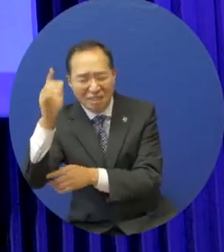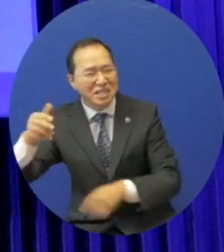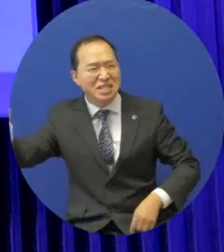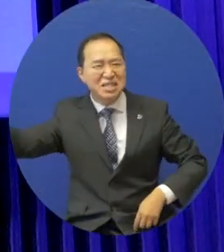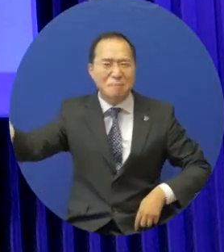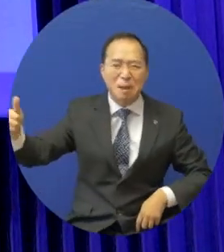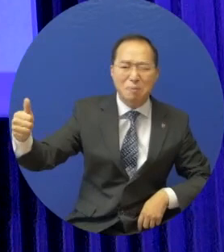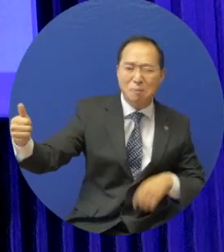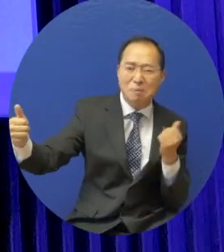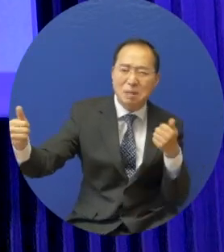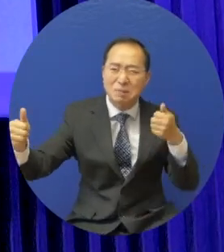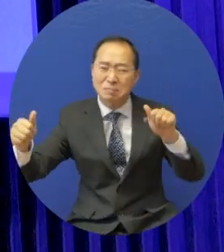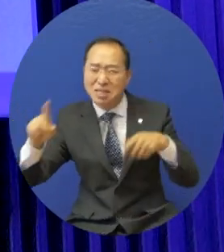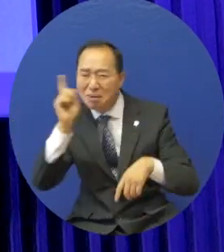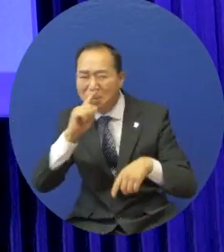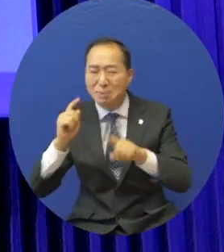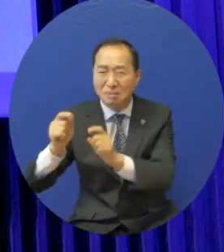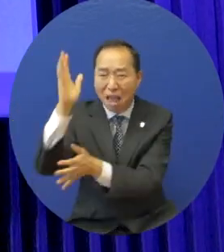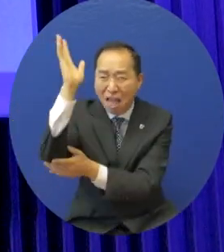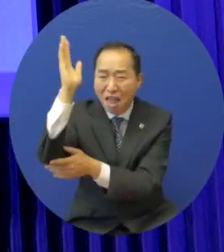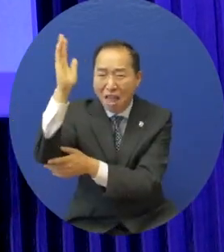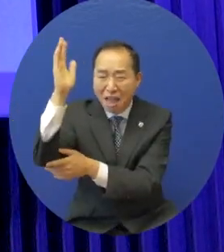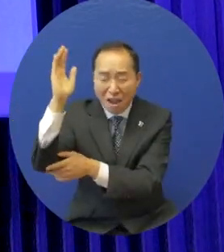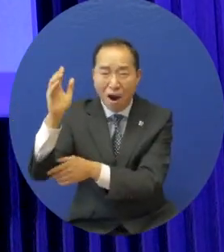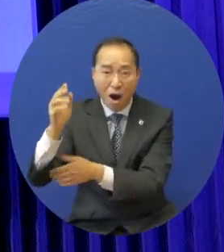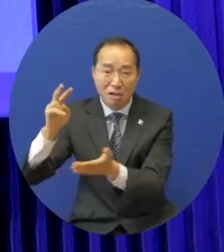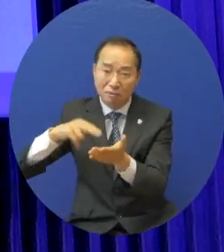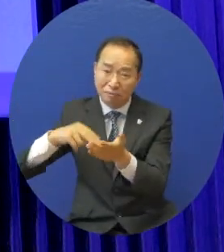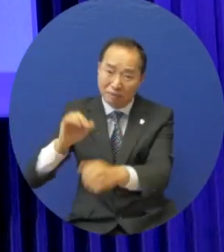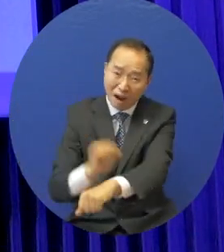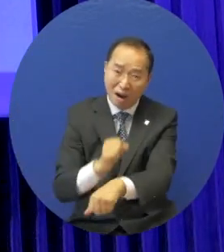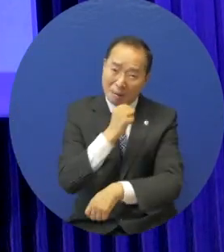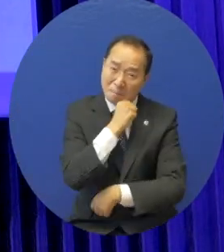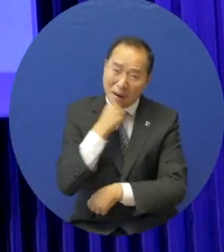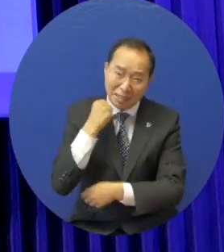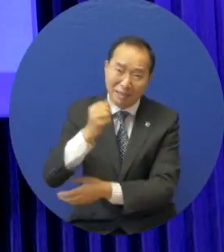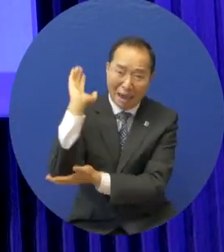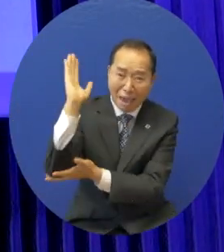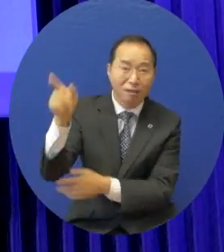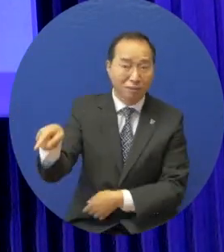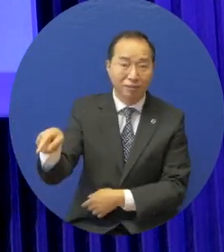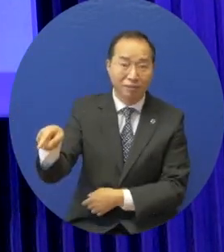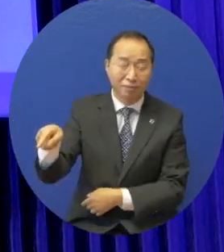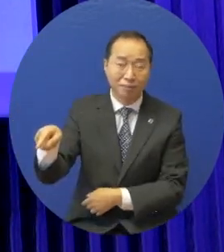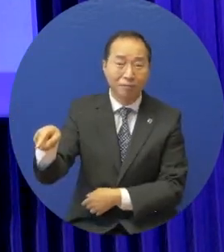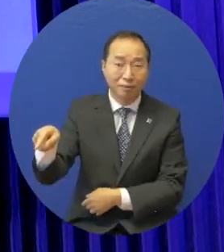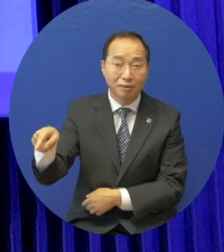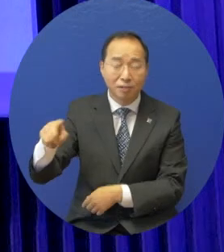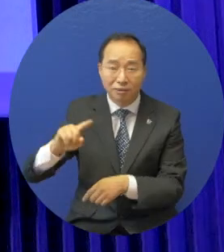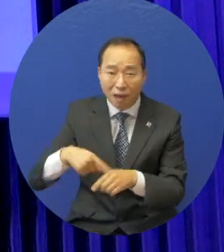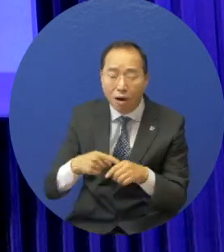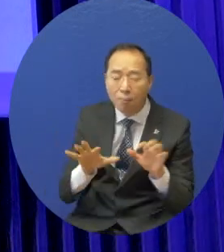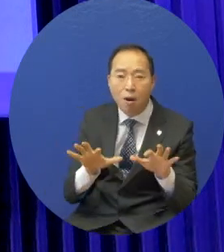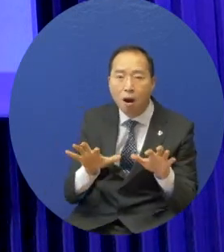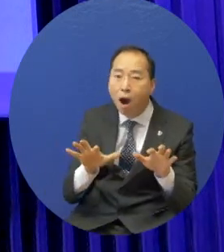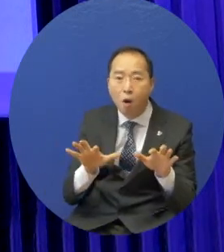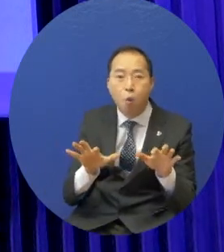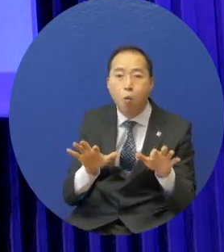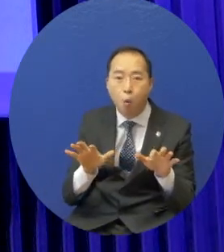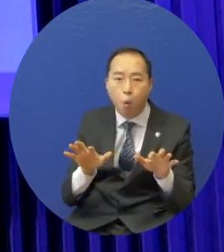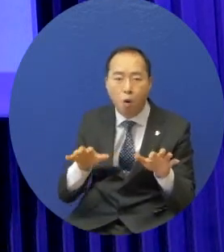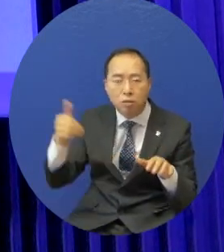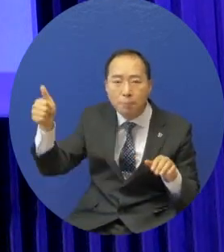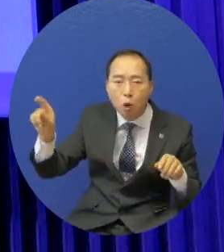자기를 동일시시킬 정도로. 즉, 이 전기수가 얼마나 글을 잘 읽었고 얼마나 맛깔나게 읽었으면 그 캐릭터와